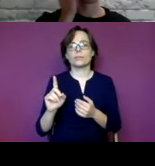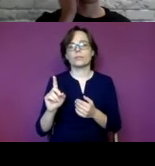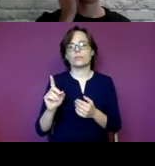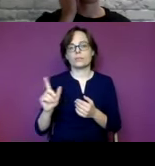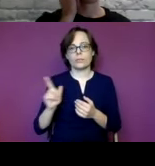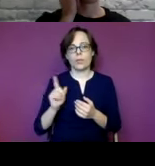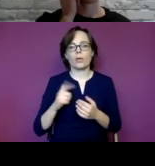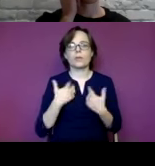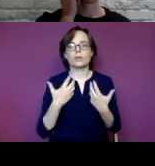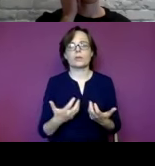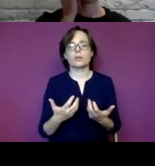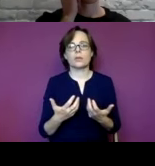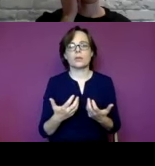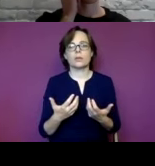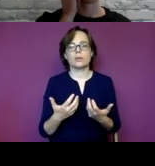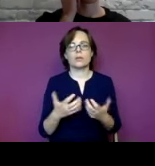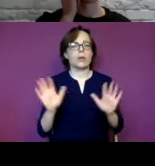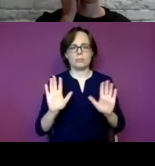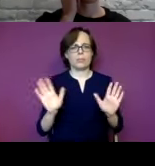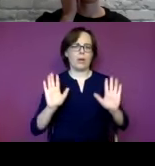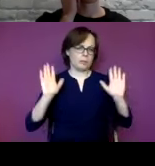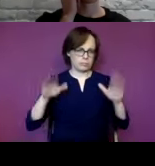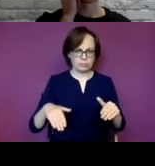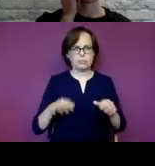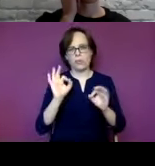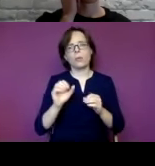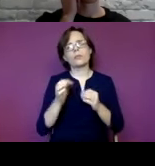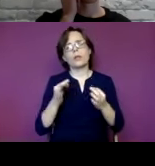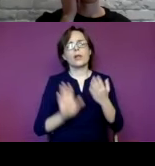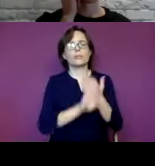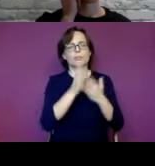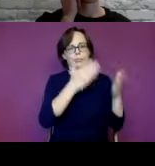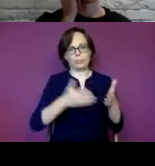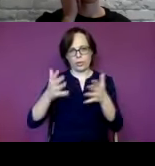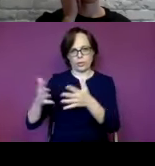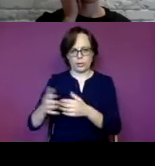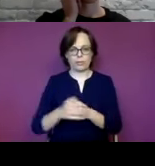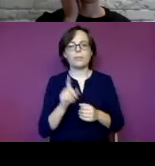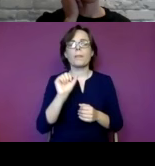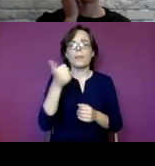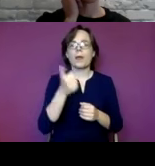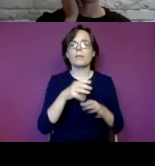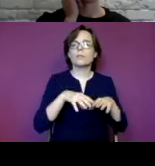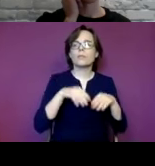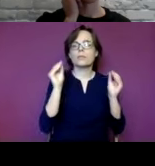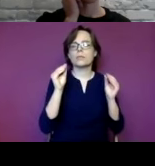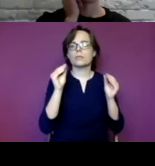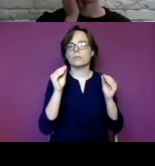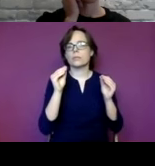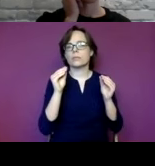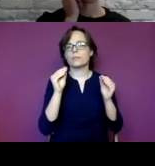chcielibyśmy, albo nie, może po prostu wszystkich przedstawmy. Zaczniemy od krótkiego takiego wprowadzenia